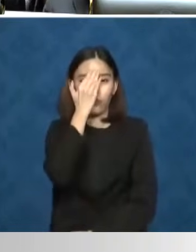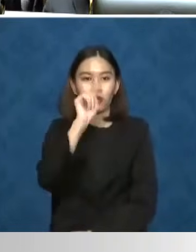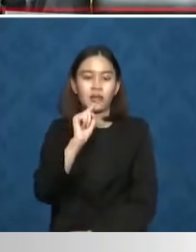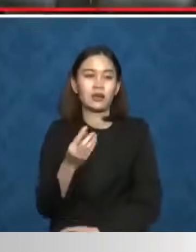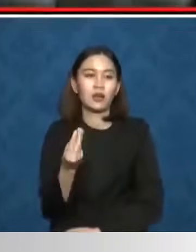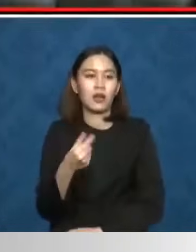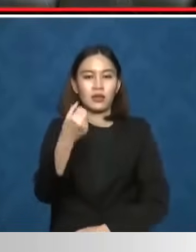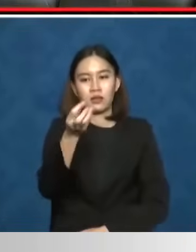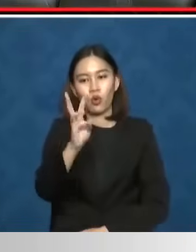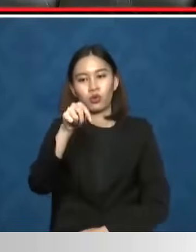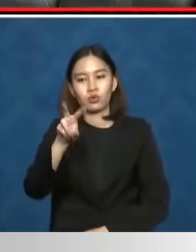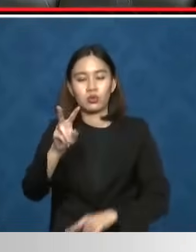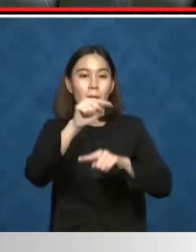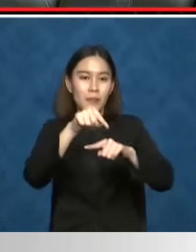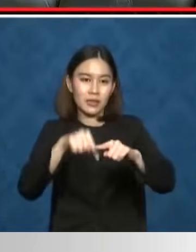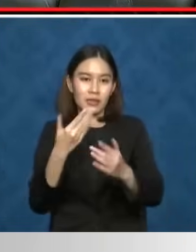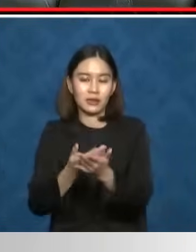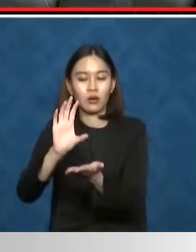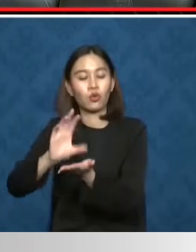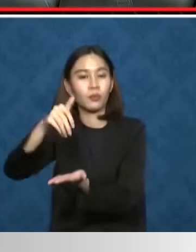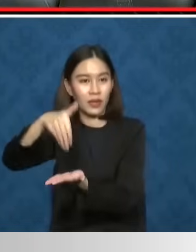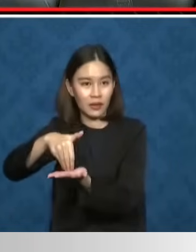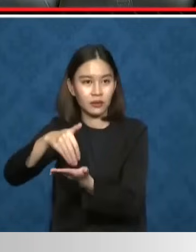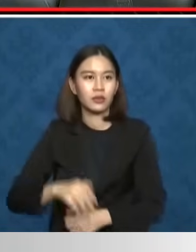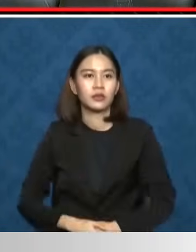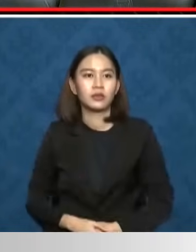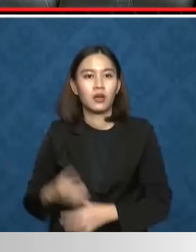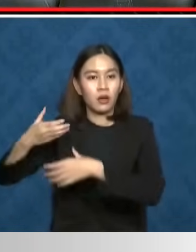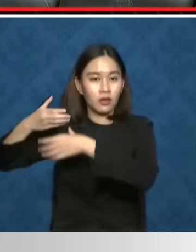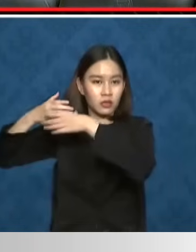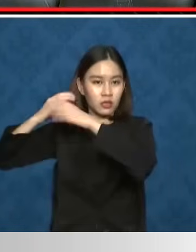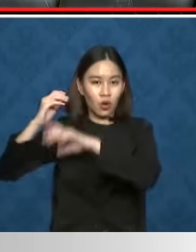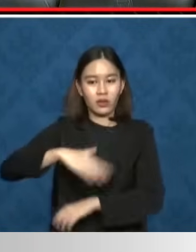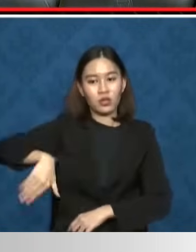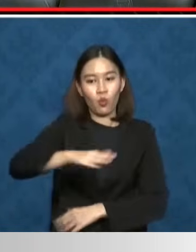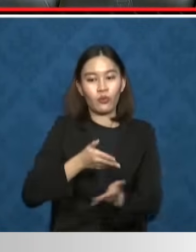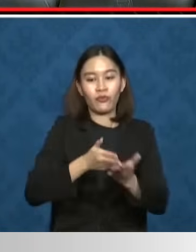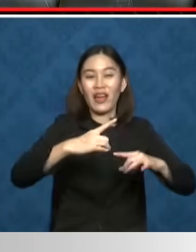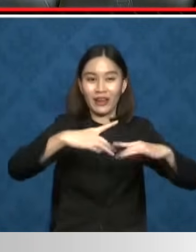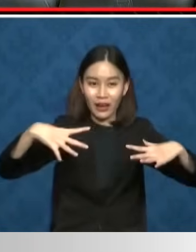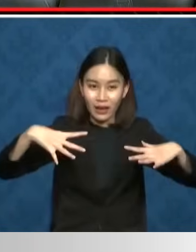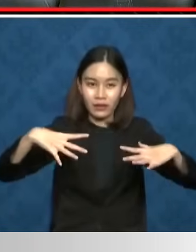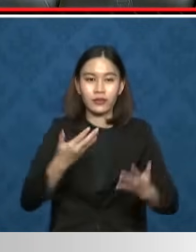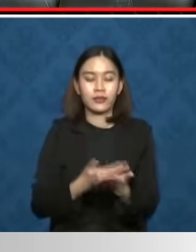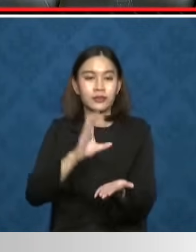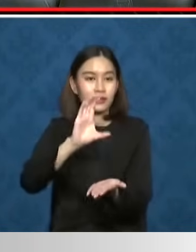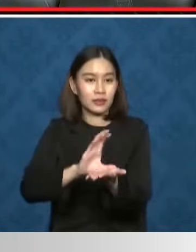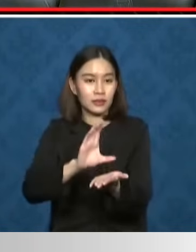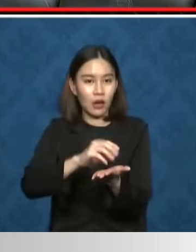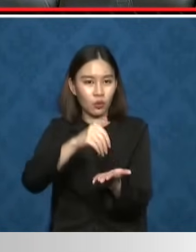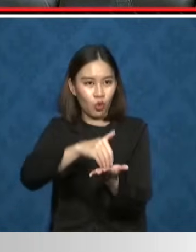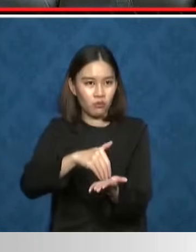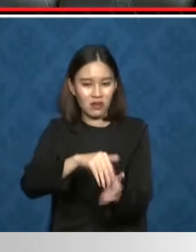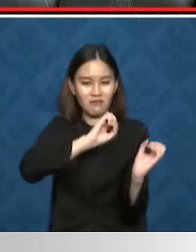นเพียง 16.2% ของงบกลางเท่านั้นย้อนไปในวันที่พวกท่านเป็นฝ่ายค้านครับงบกลางก้อนนี้เป็นที่ชิ